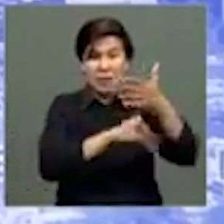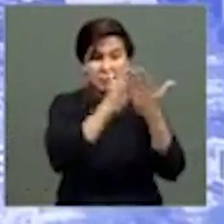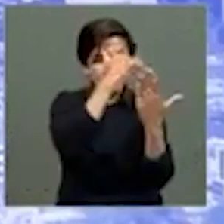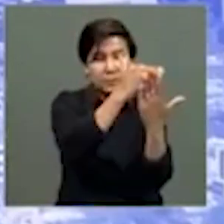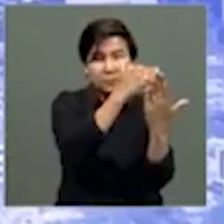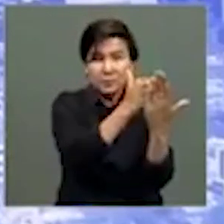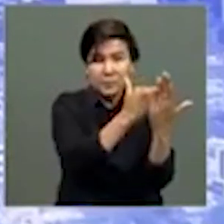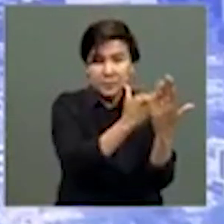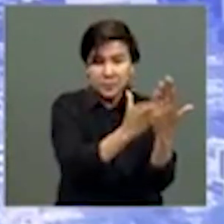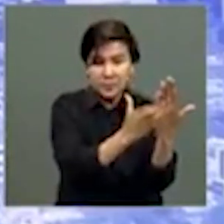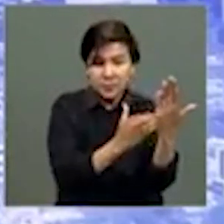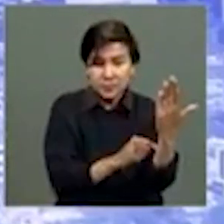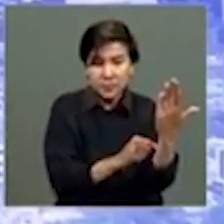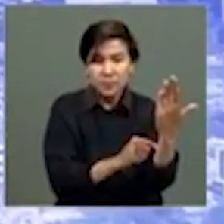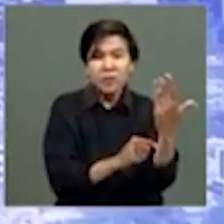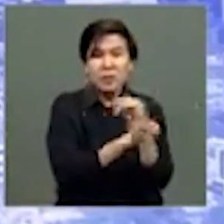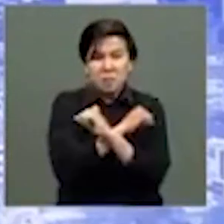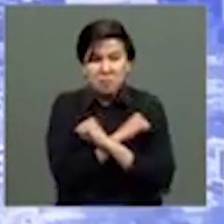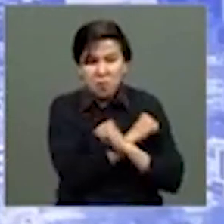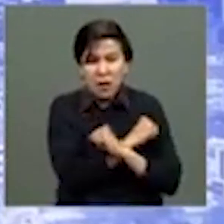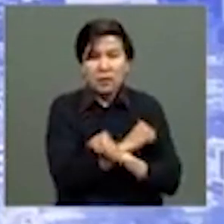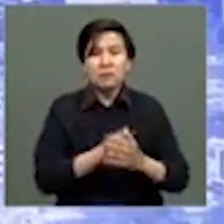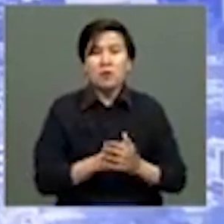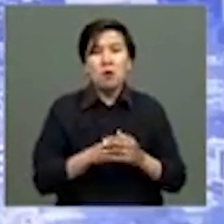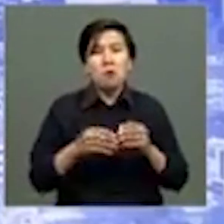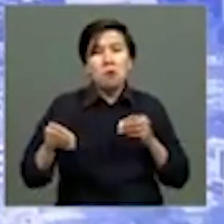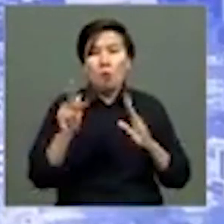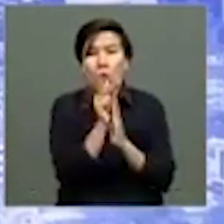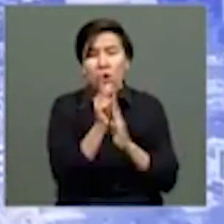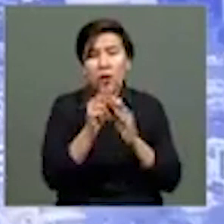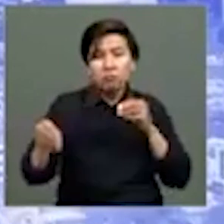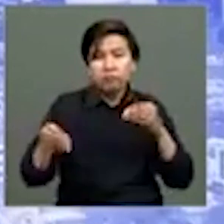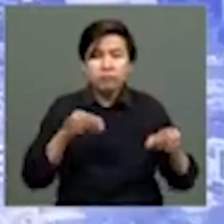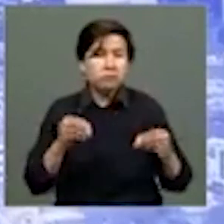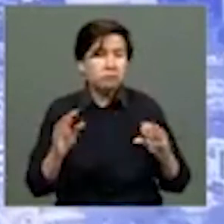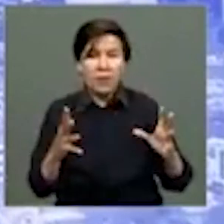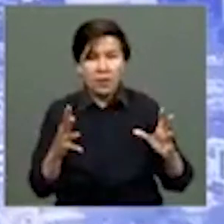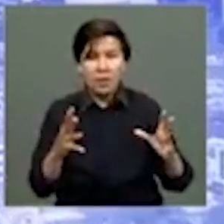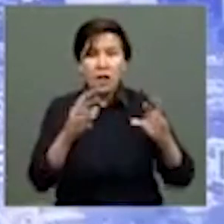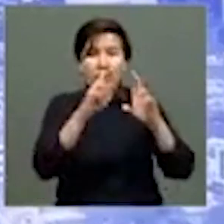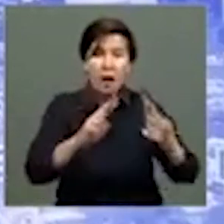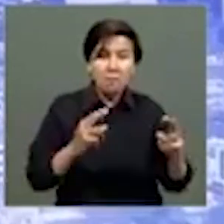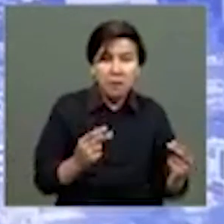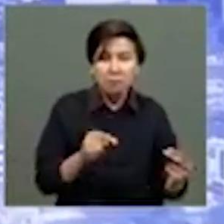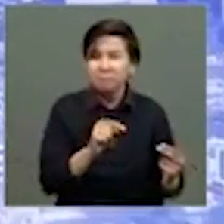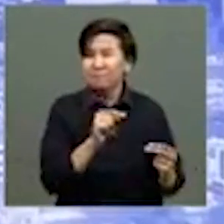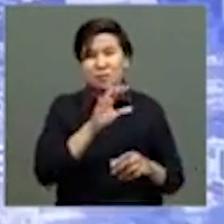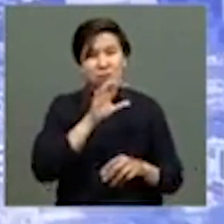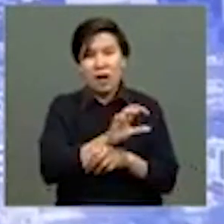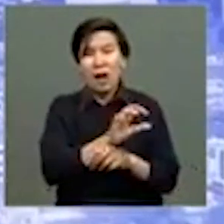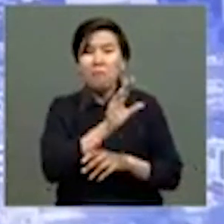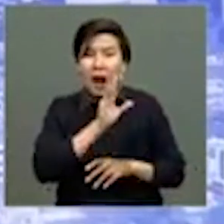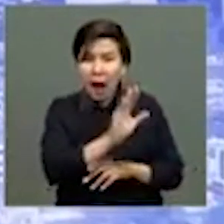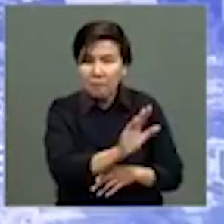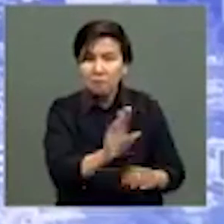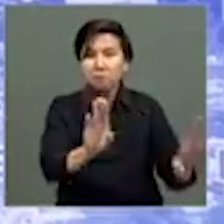ะต้องยังไม่ลดหย่อนความผ่อนคลายให้กับสถานบันเทิงหรือร้านอาหารต่างๆเนี่ยยังค